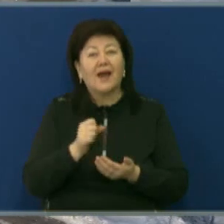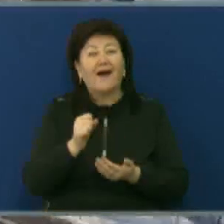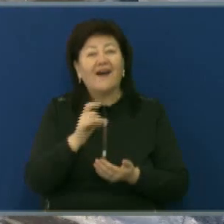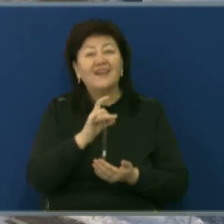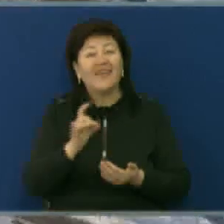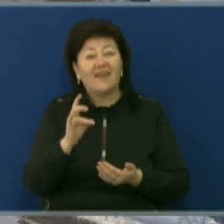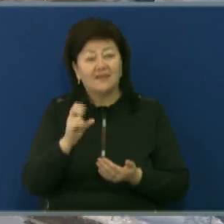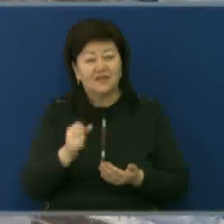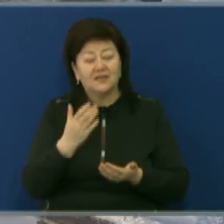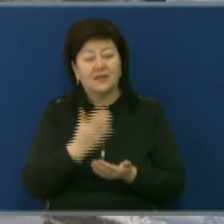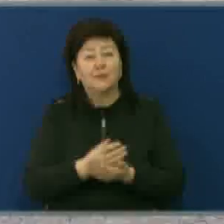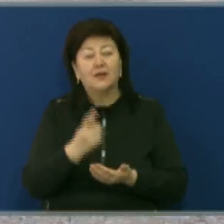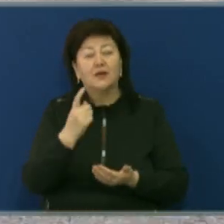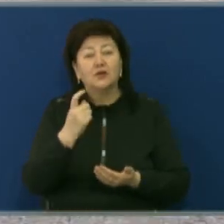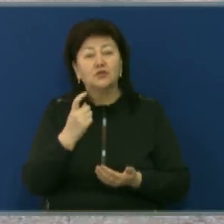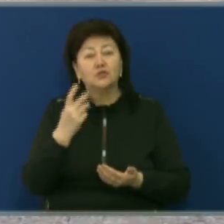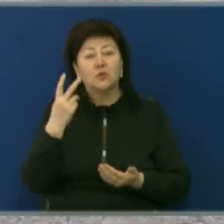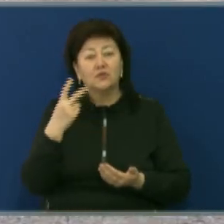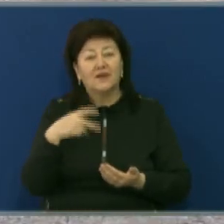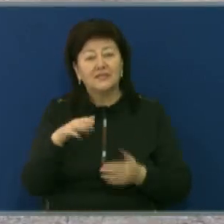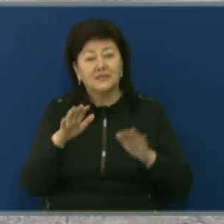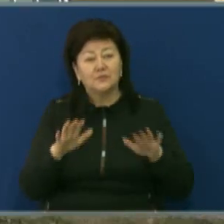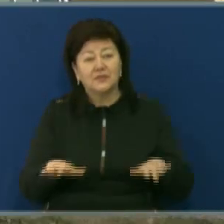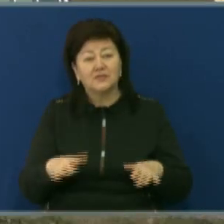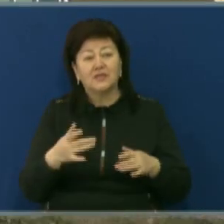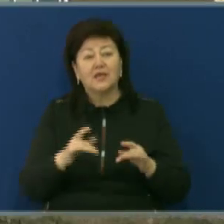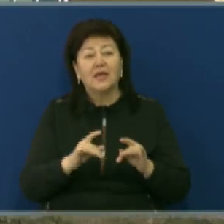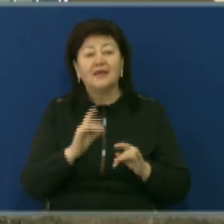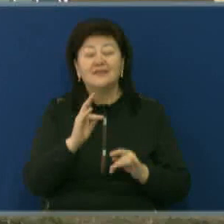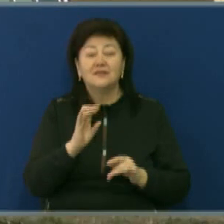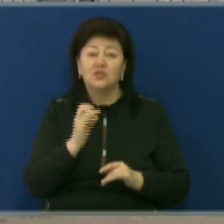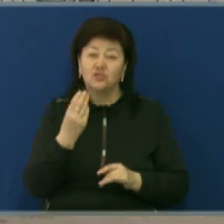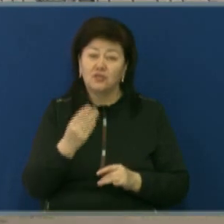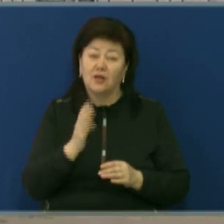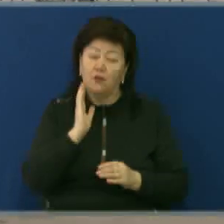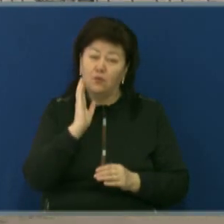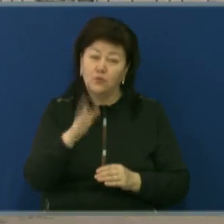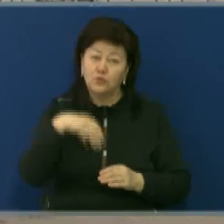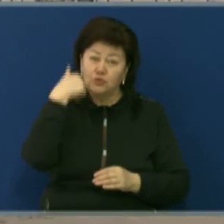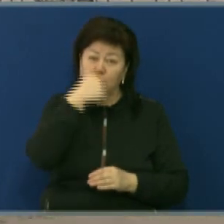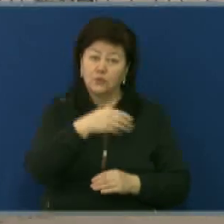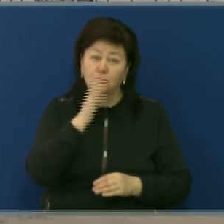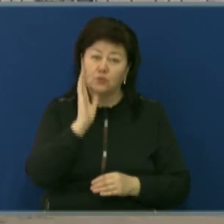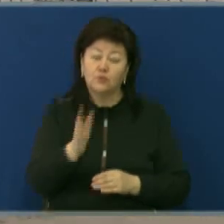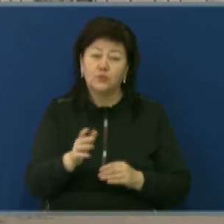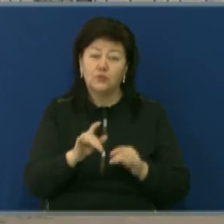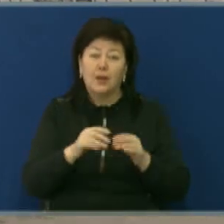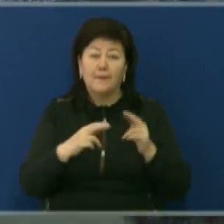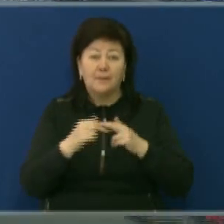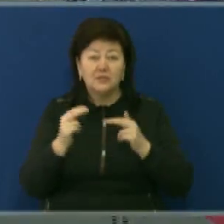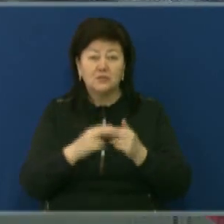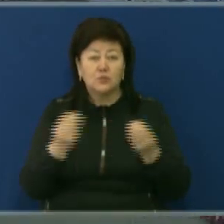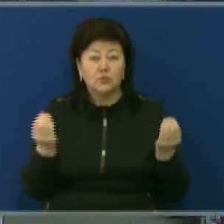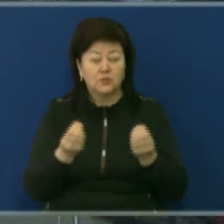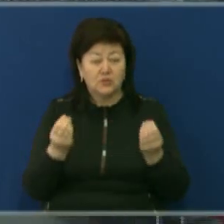ашты. 320 орындық балабақша мен президенттік мектеп жұмыс істеуде. Алдағы жылдары бұл ауданда тағы бірнеше балабақша, жалпы